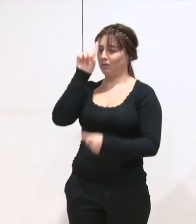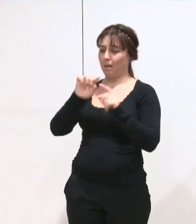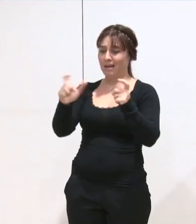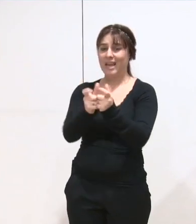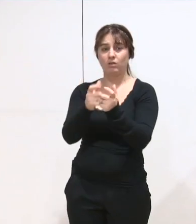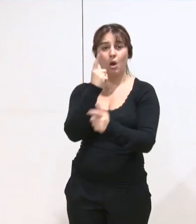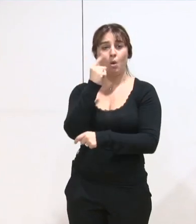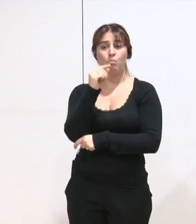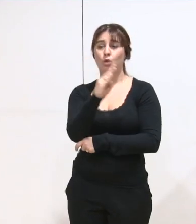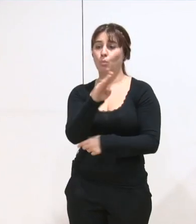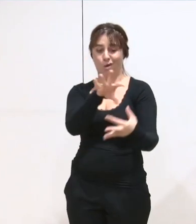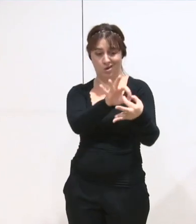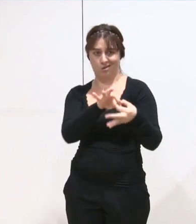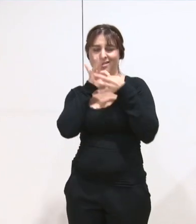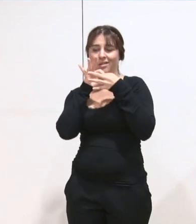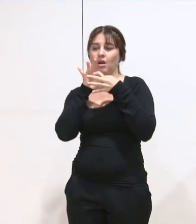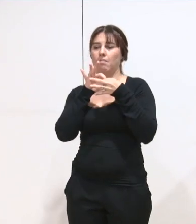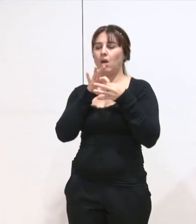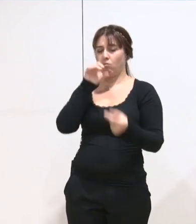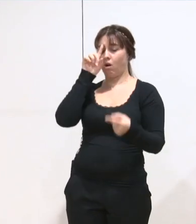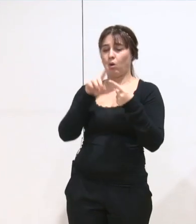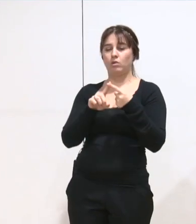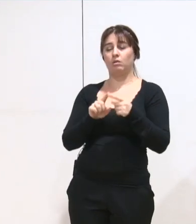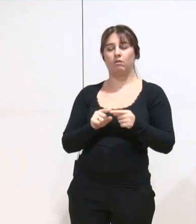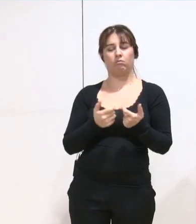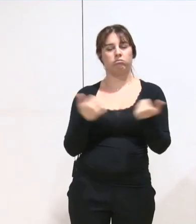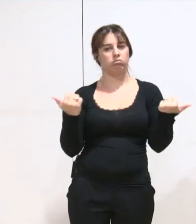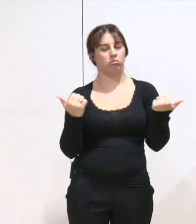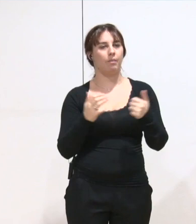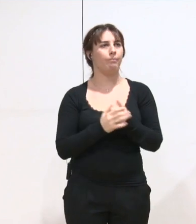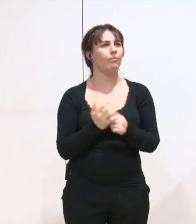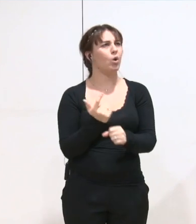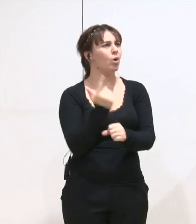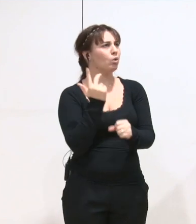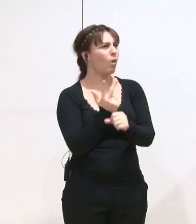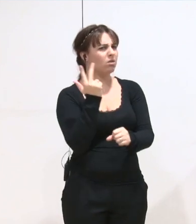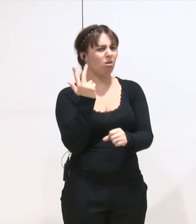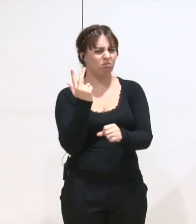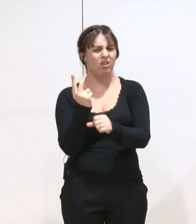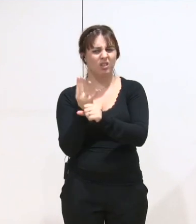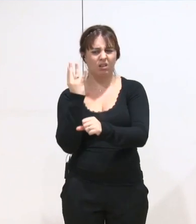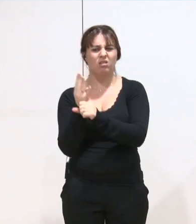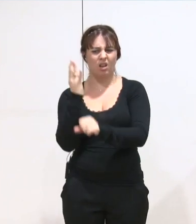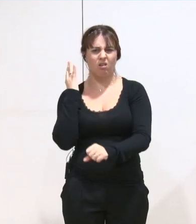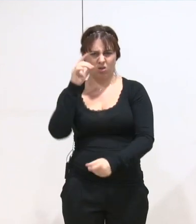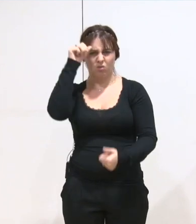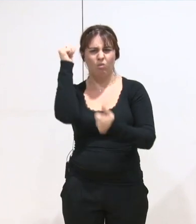dont vient de parler monsieur Breuil, mais pas du tout avec les mêmes attendus. Il y a 2 ou 3 ans, même un peu plus, en effet, nous en avions fait